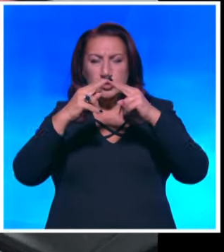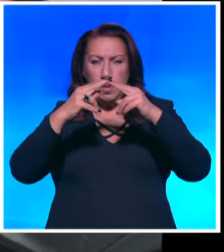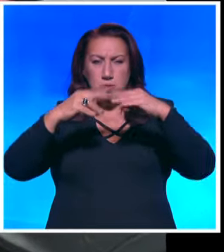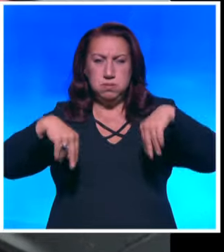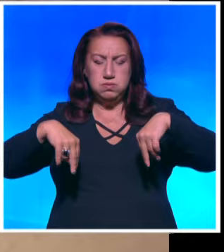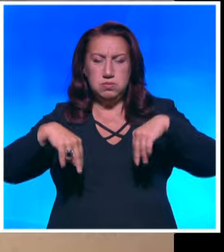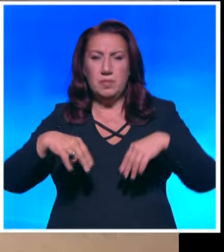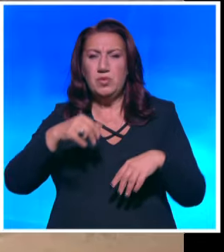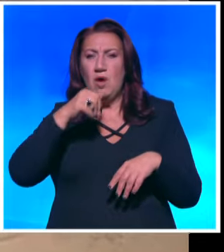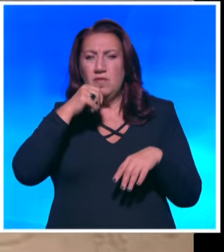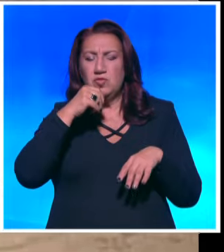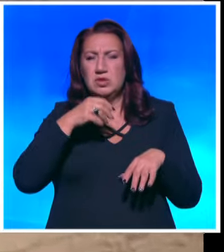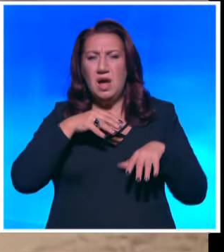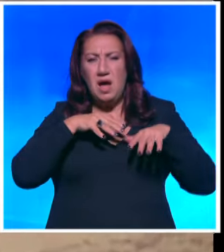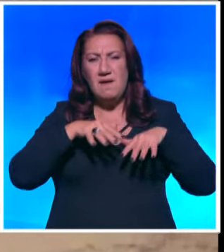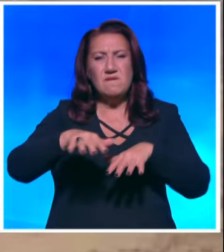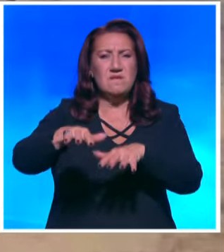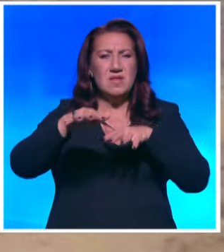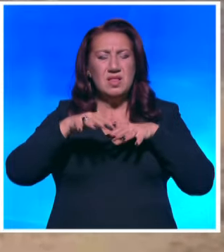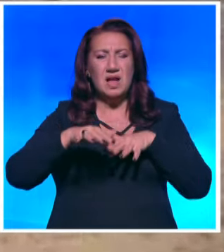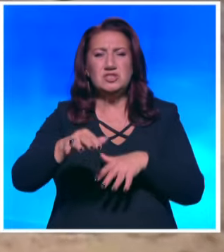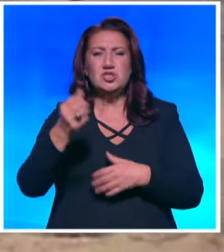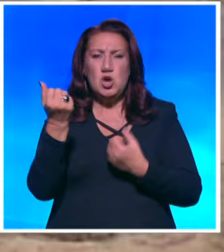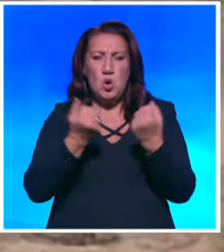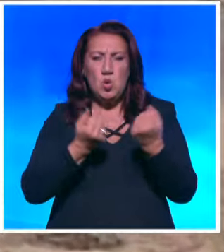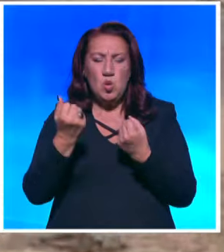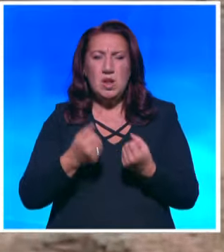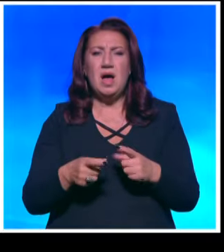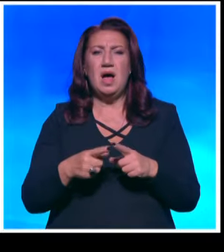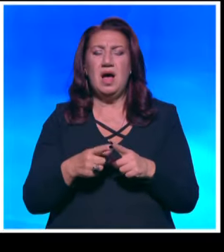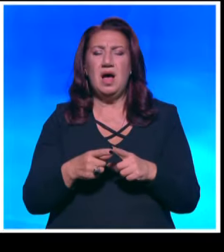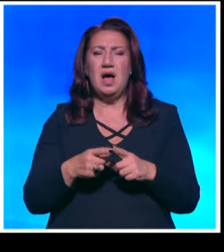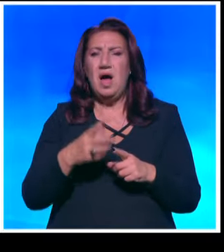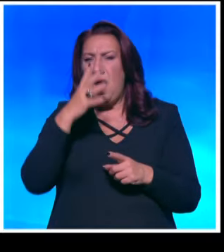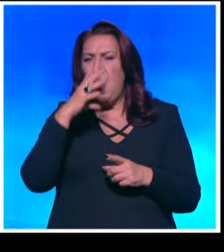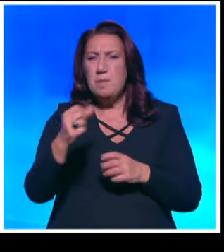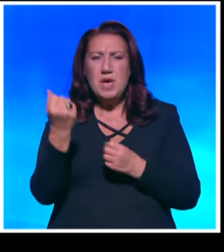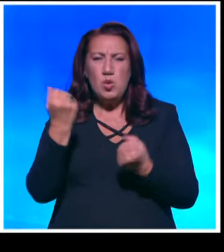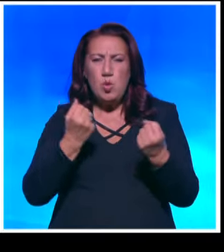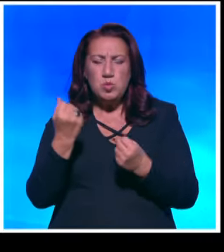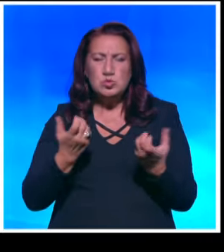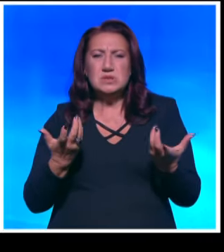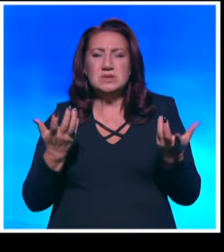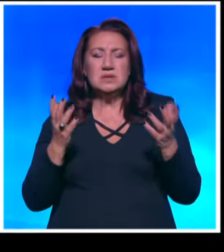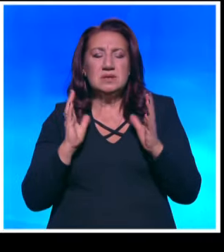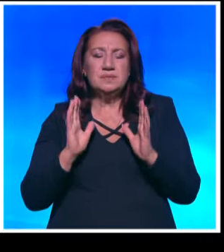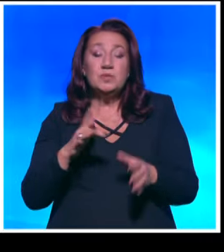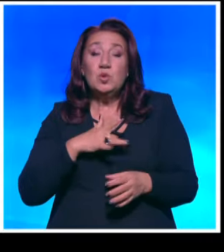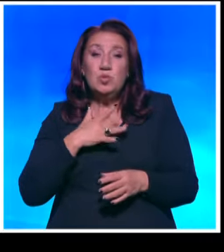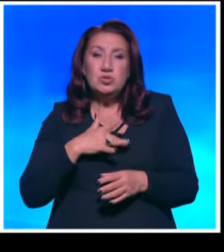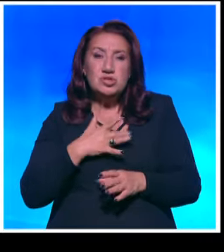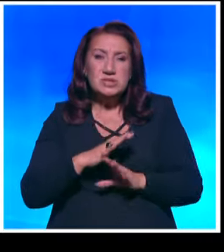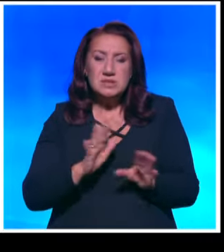водата теглеше автомобили, бусове, всичко. Просто наистина много-много тежка